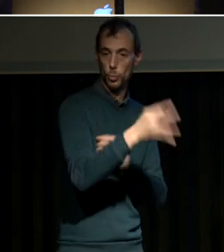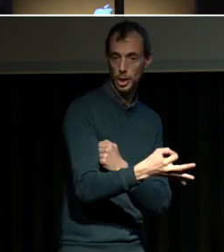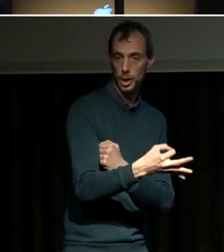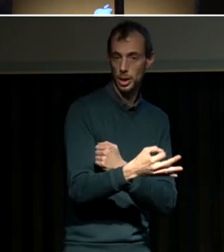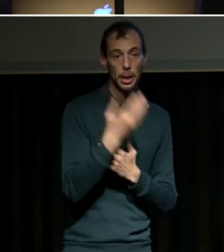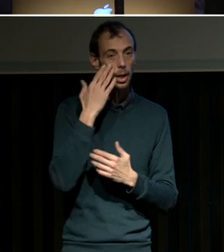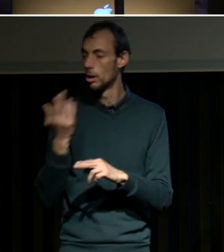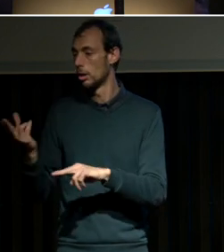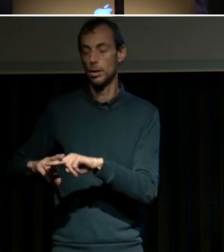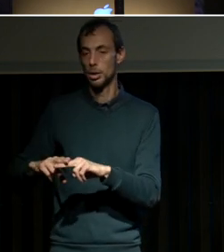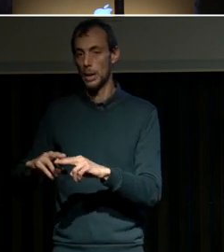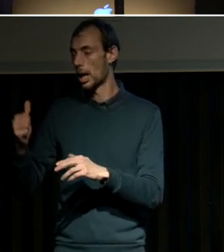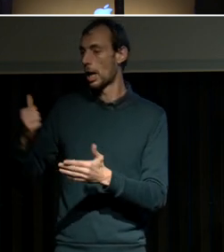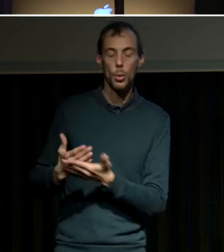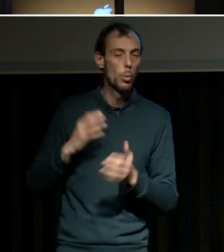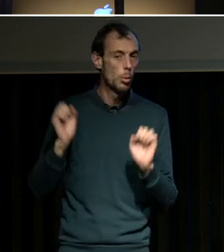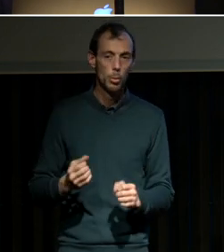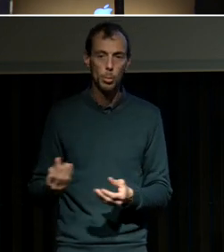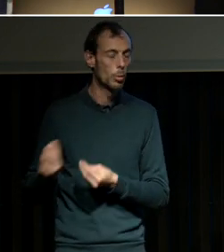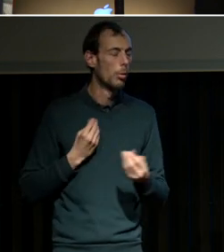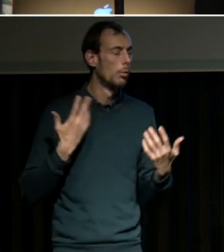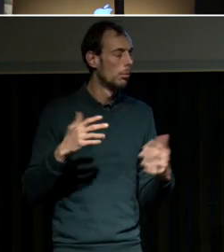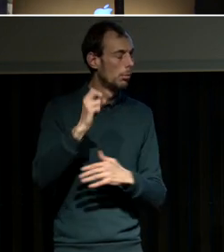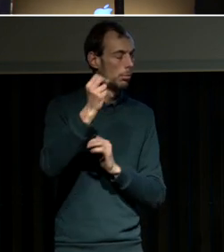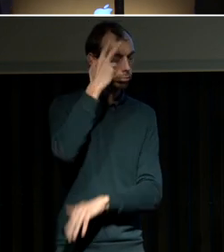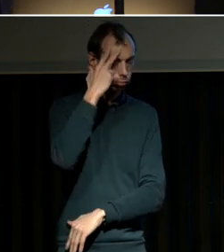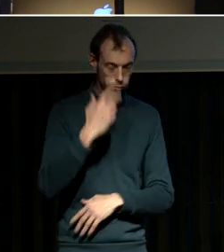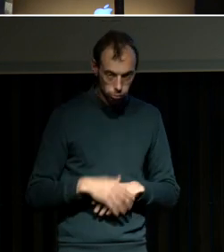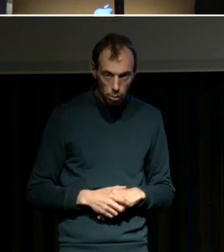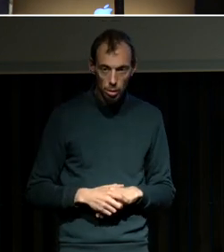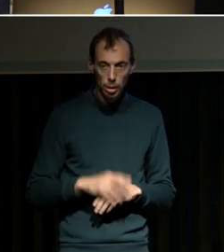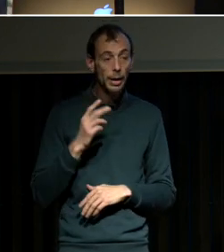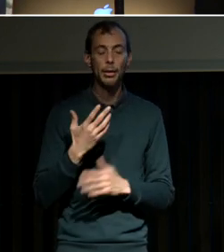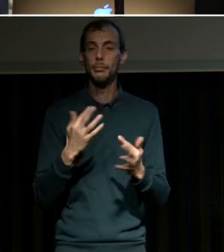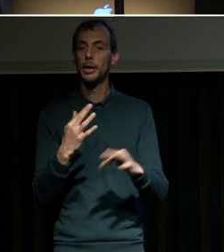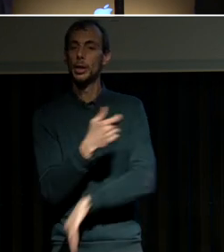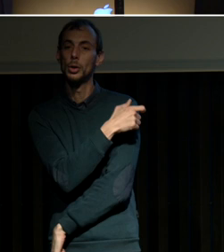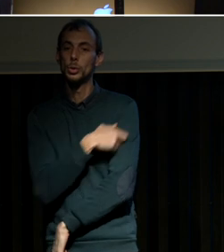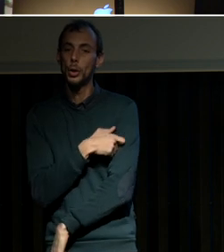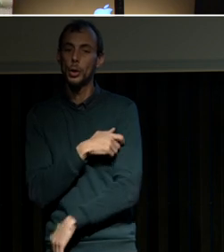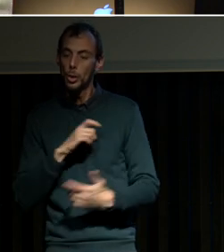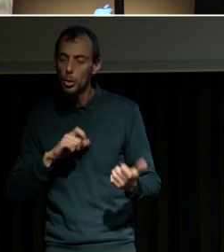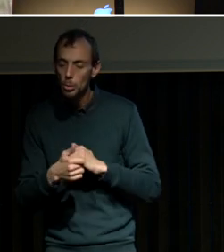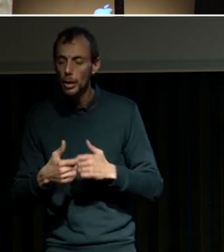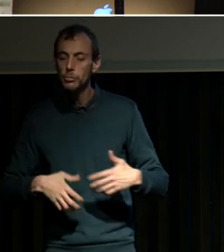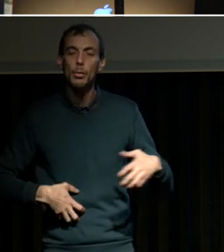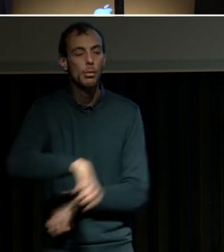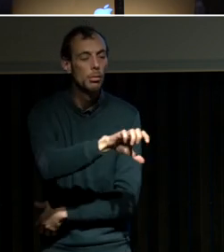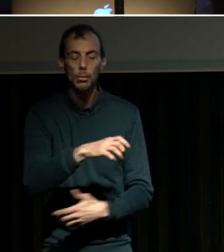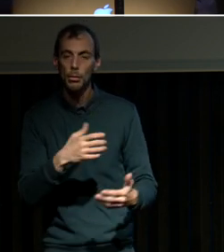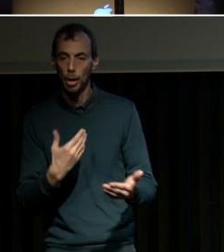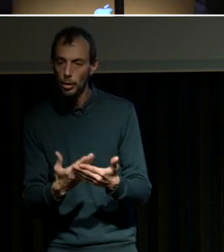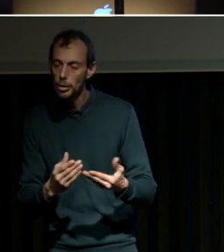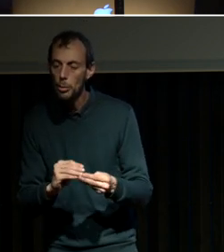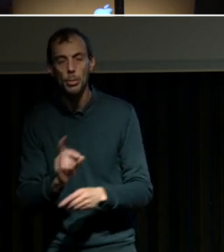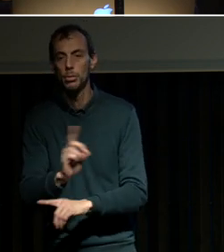très simple. Ce qui provoque le deuil, les problèmes de deuil, c'est pas de faire le don des organes, c'est de perdre brutalement un proche. Et toutes